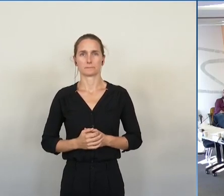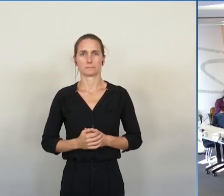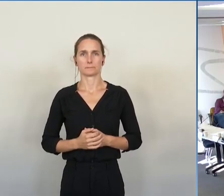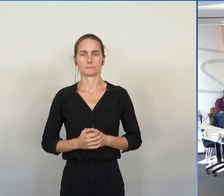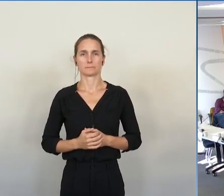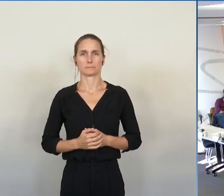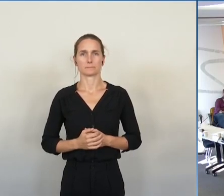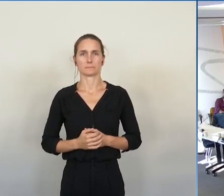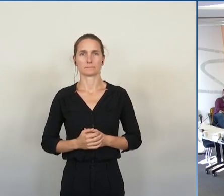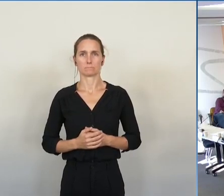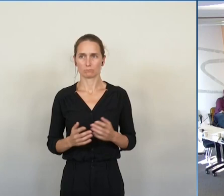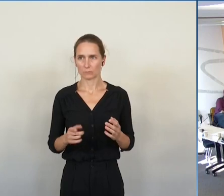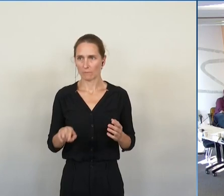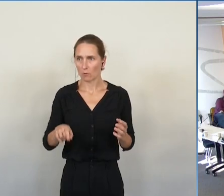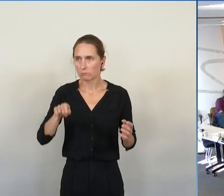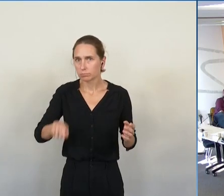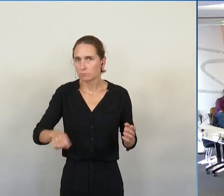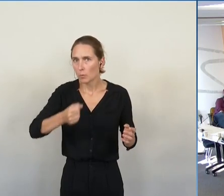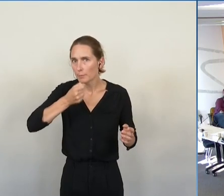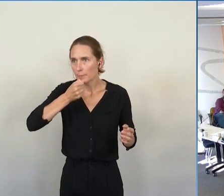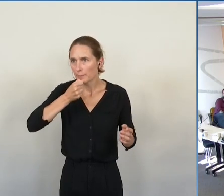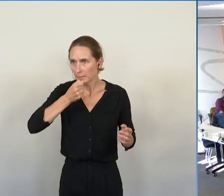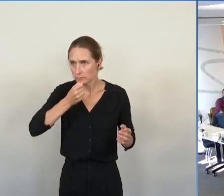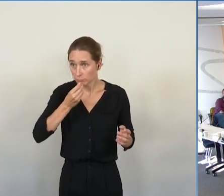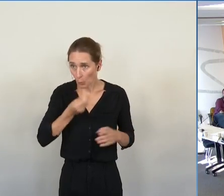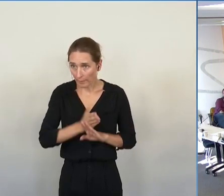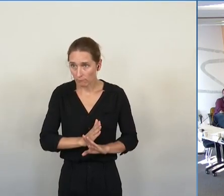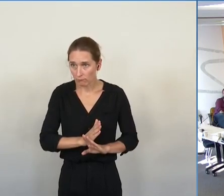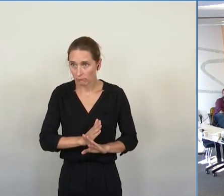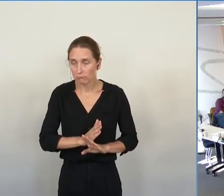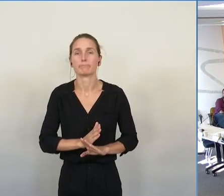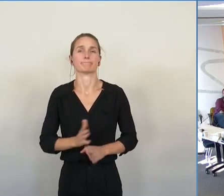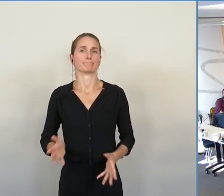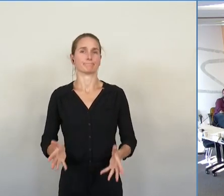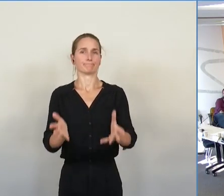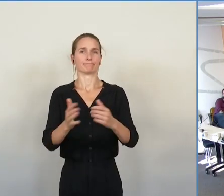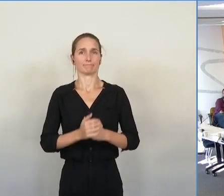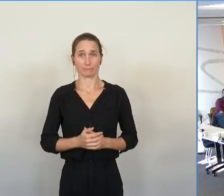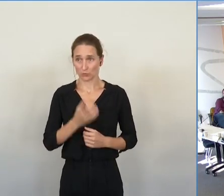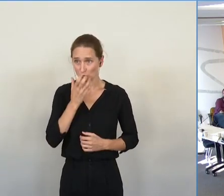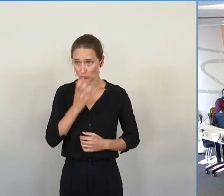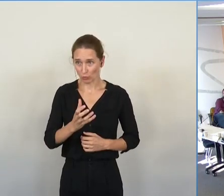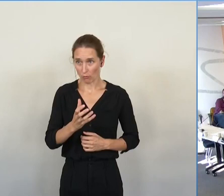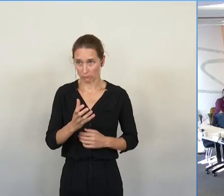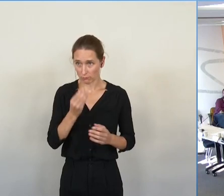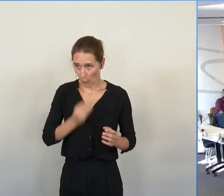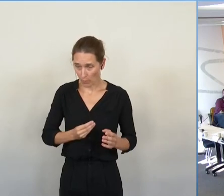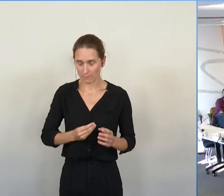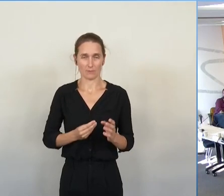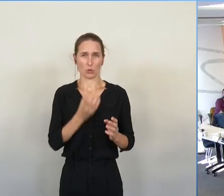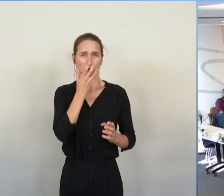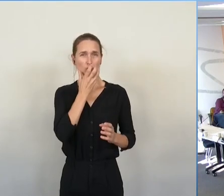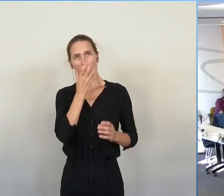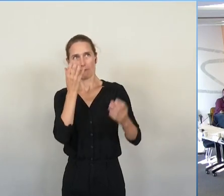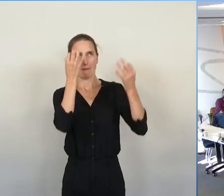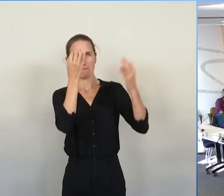présente vous appuyez sur le bouton dès que vous êtes chaud et voilà plus chaud que le climat Monsieur le Maire merci beaucoup Monsieur le